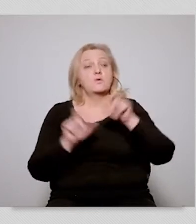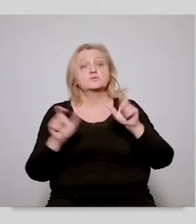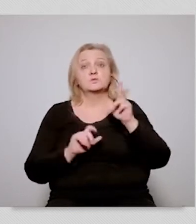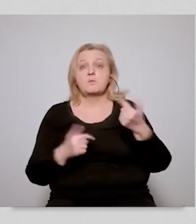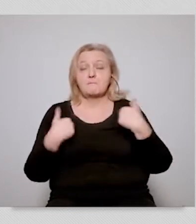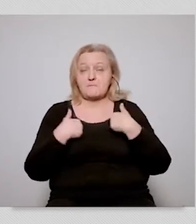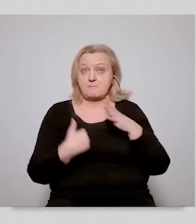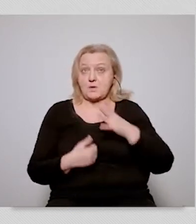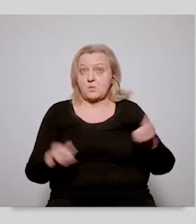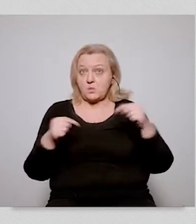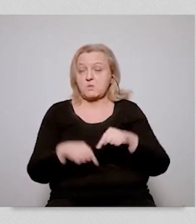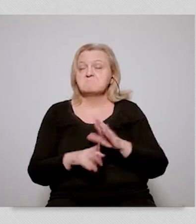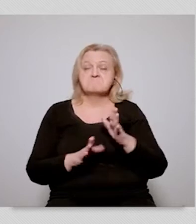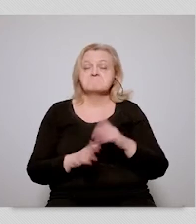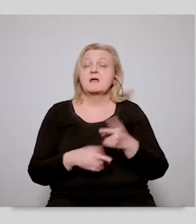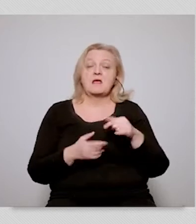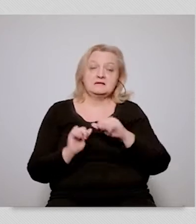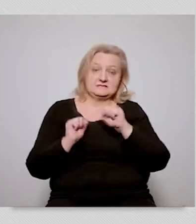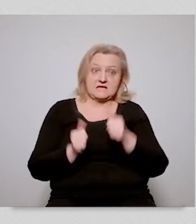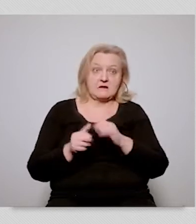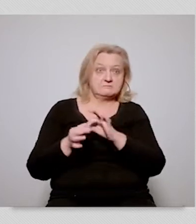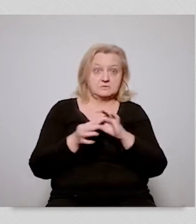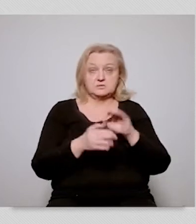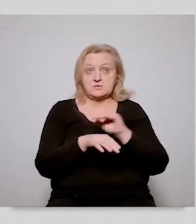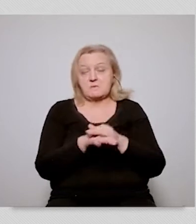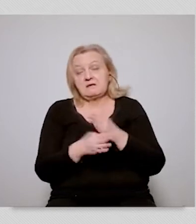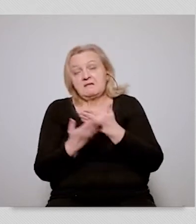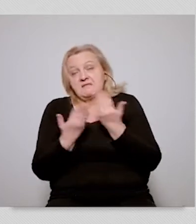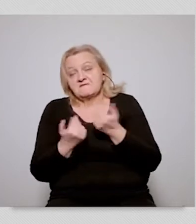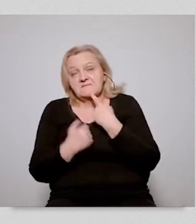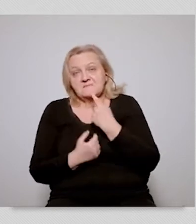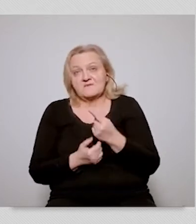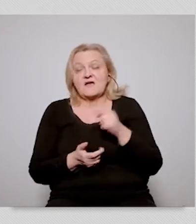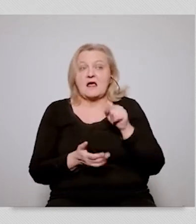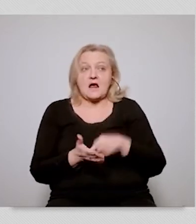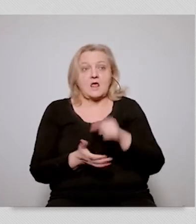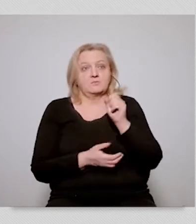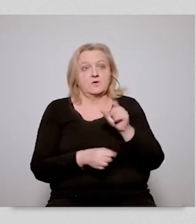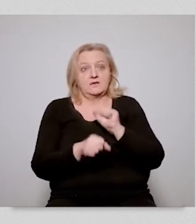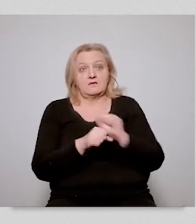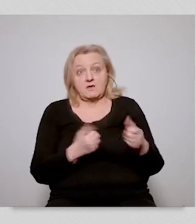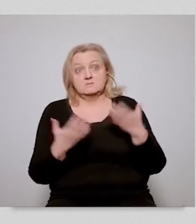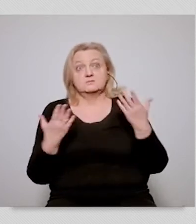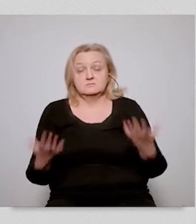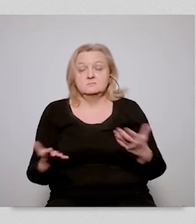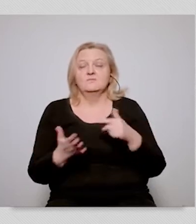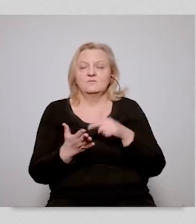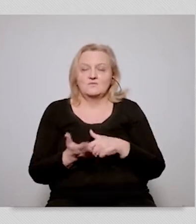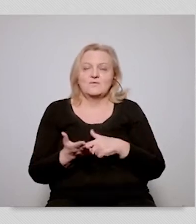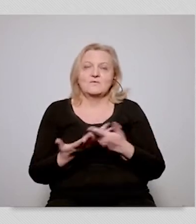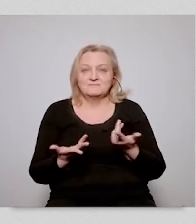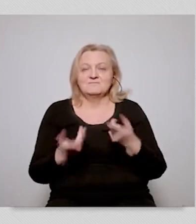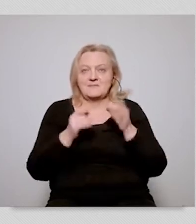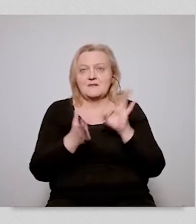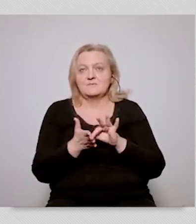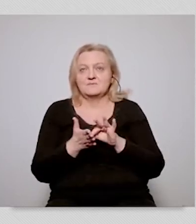kwestionował. Czy to jest trwały konsensus, to tego nie jestem w stanie powiedzieć, ale to, że on w ogóle jest w punkcie wyjścia, to już na